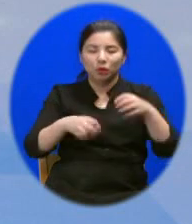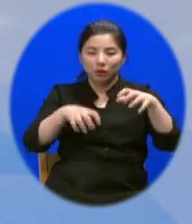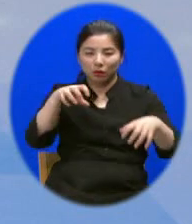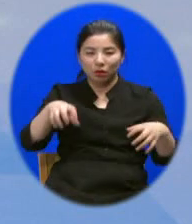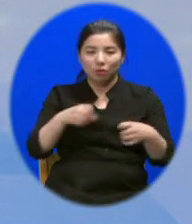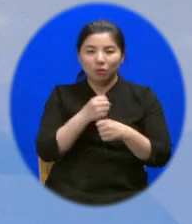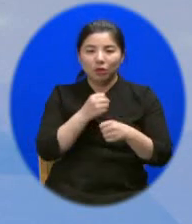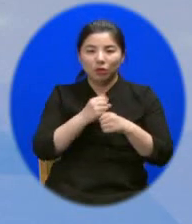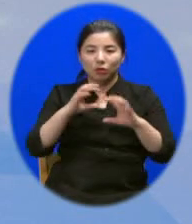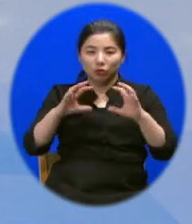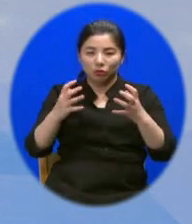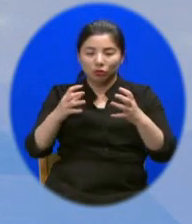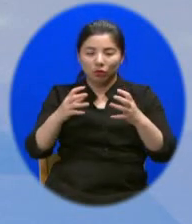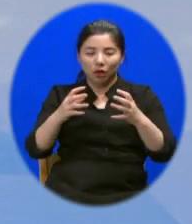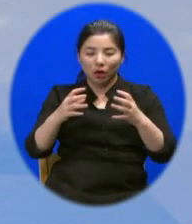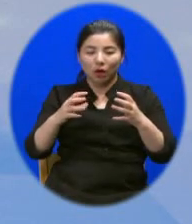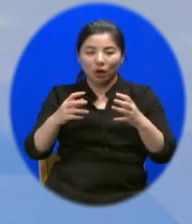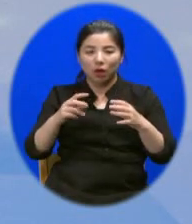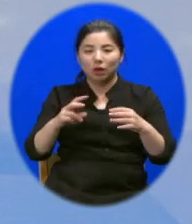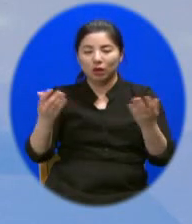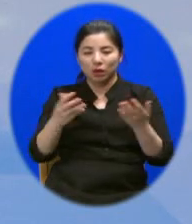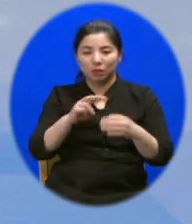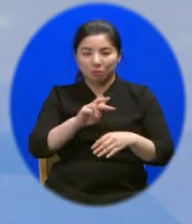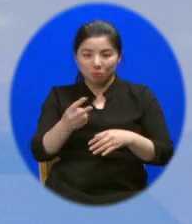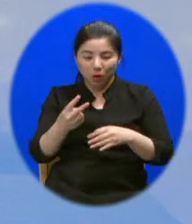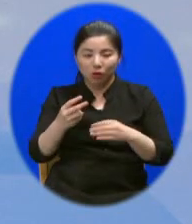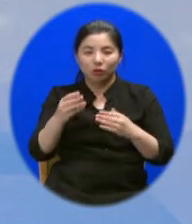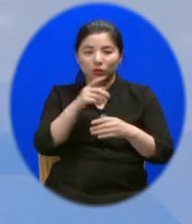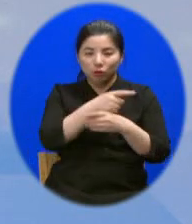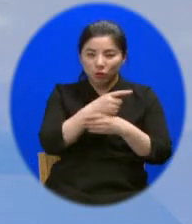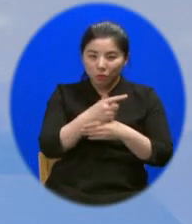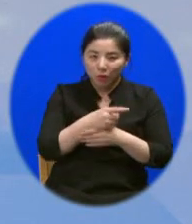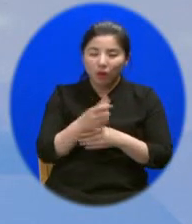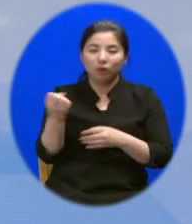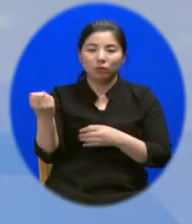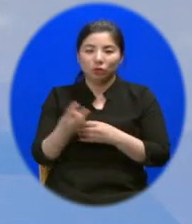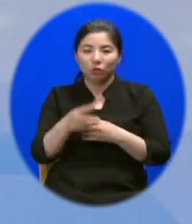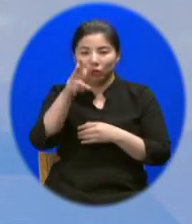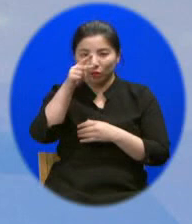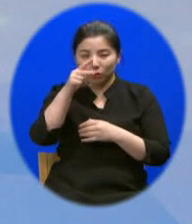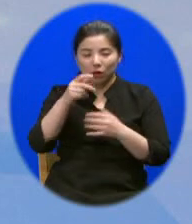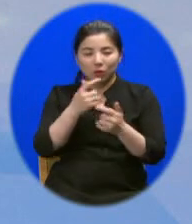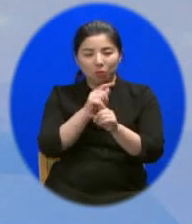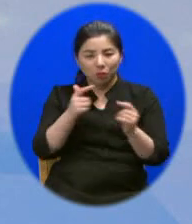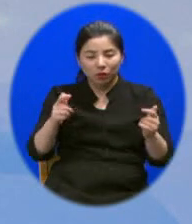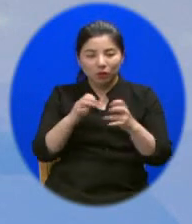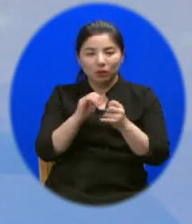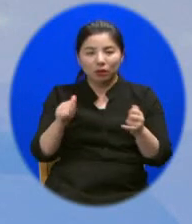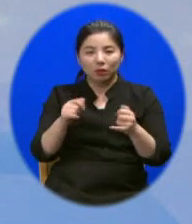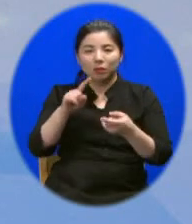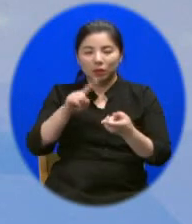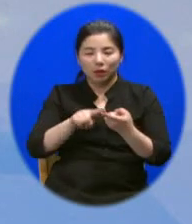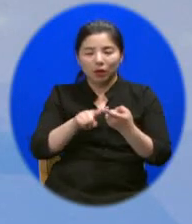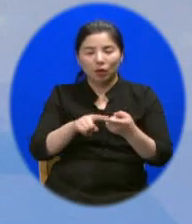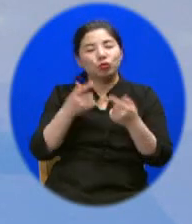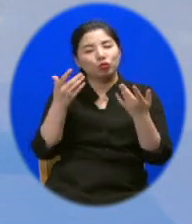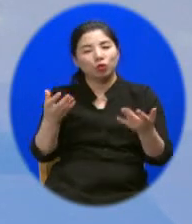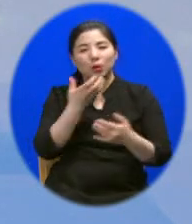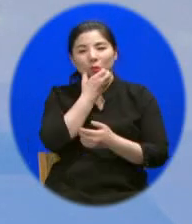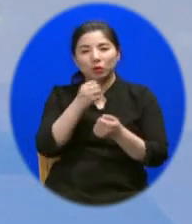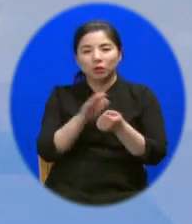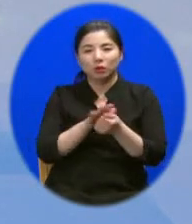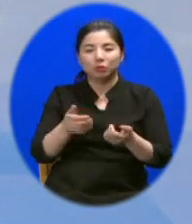국가적으로 전환된 소방 경찰 은 물론이고 제목 조직을 대상으로 한 휴양 복지 서비스를